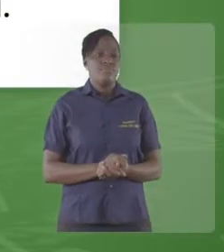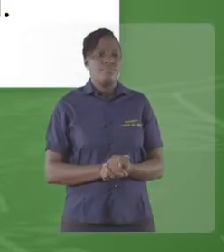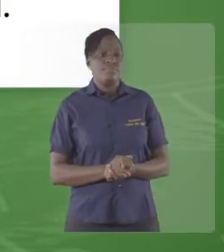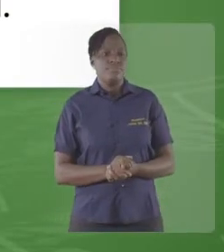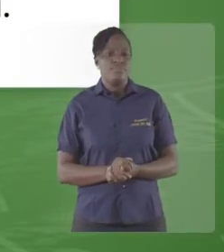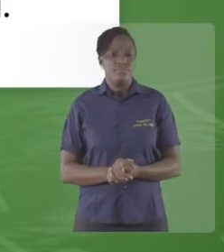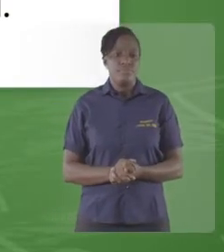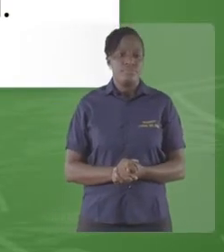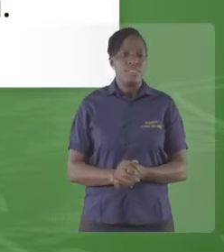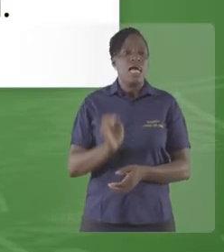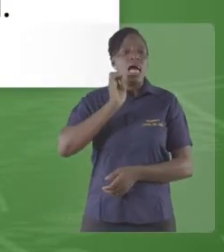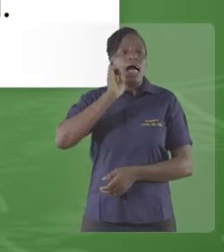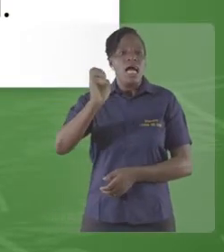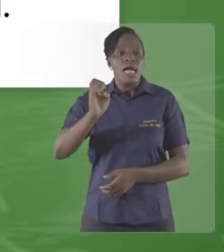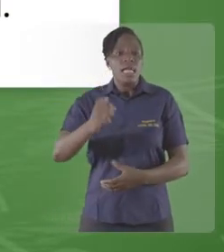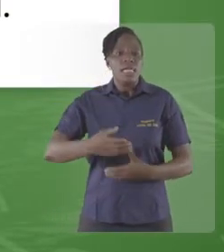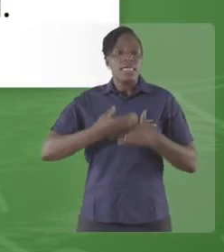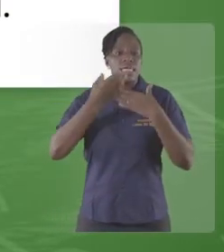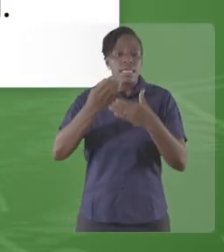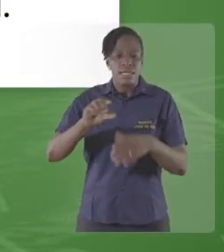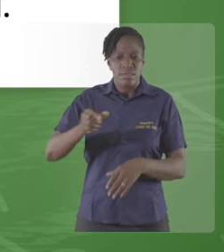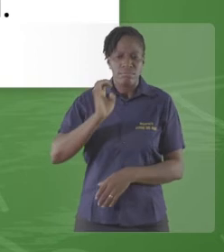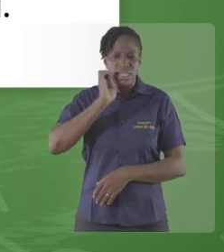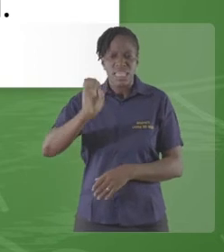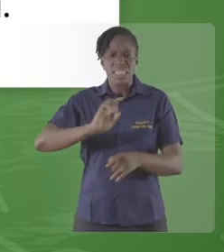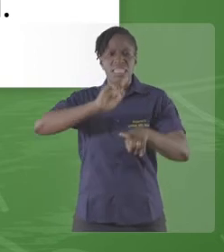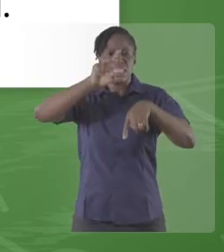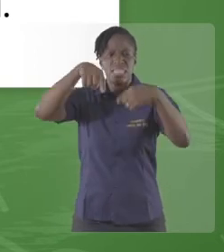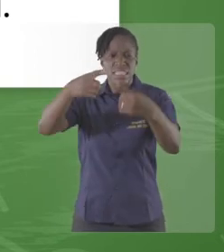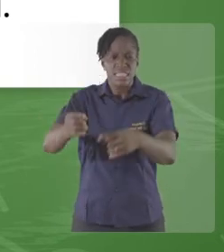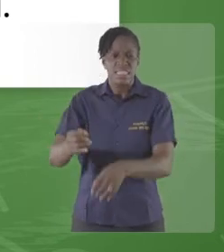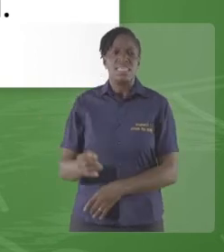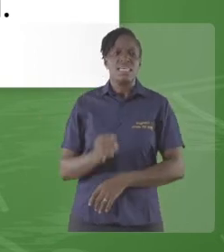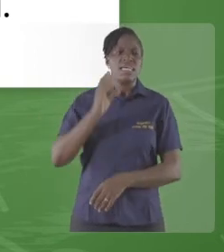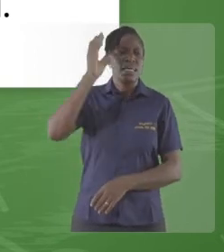Exemple, elle cria qu'elle n'irait pas avec lui.